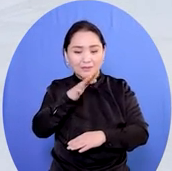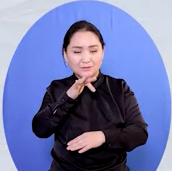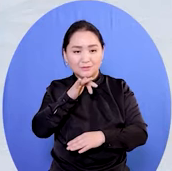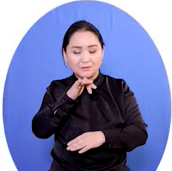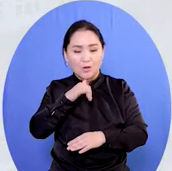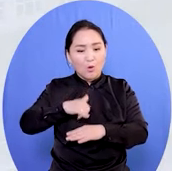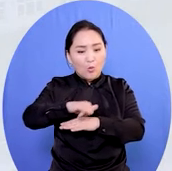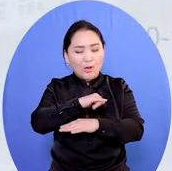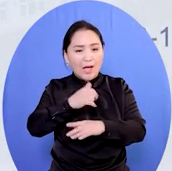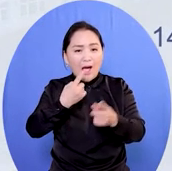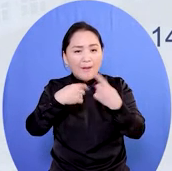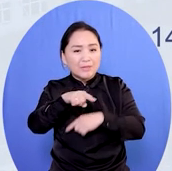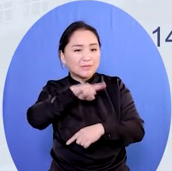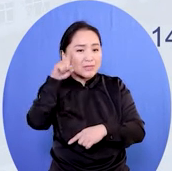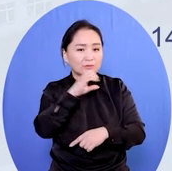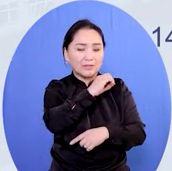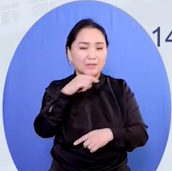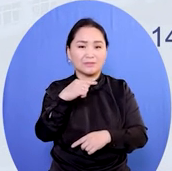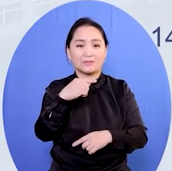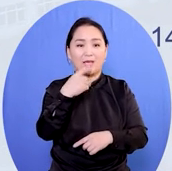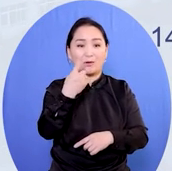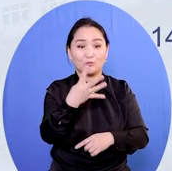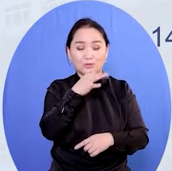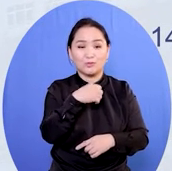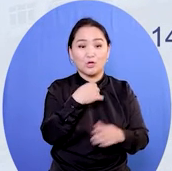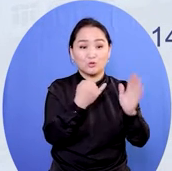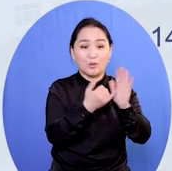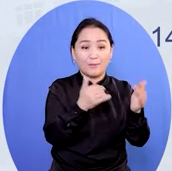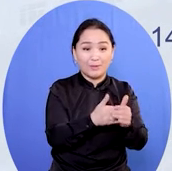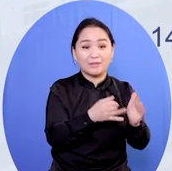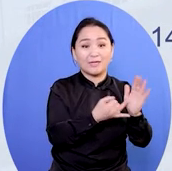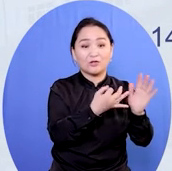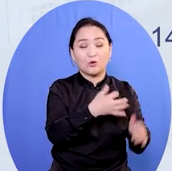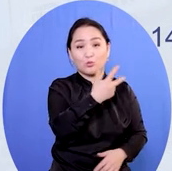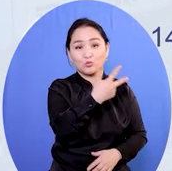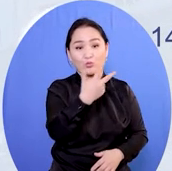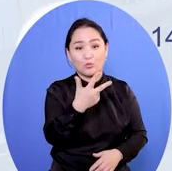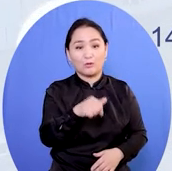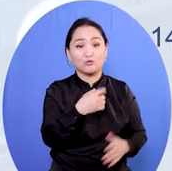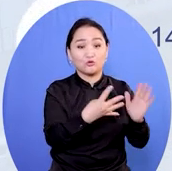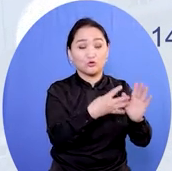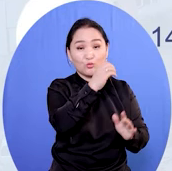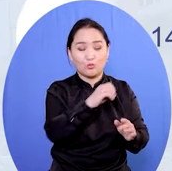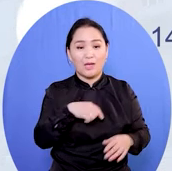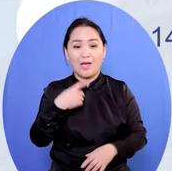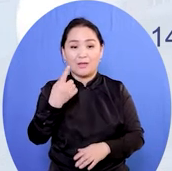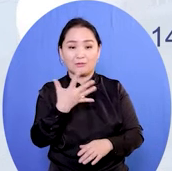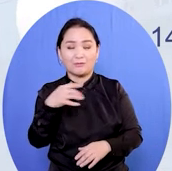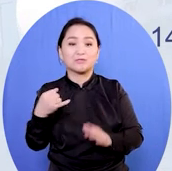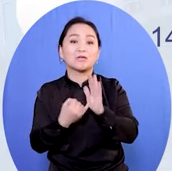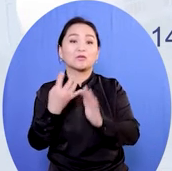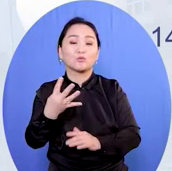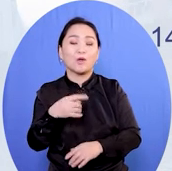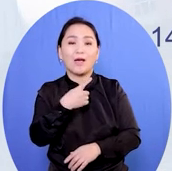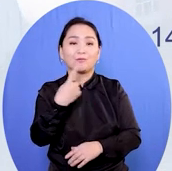улсдаа хамгийн залуу бөгөөд тэгээс 14 насны хүүхэд 6072 буюу 33.9%, 15-64 насны хүн